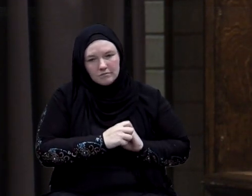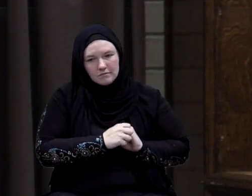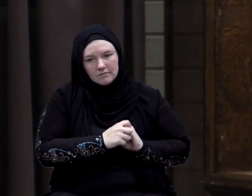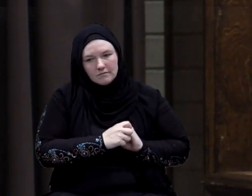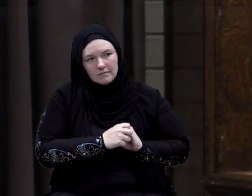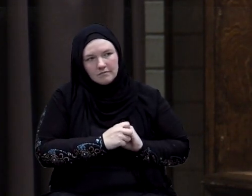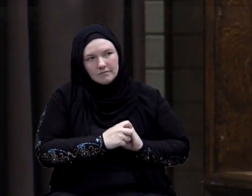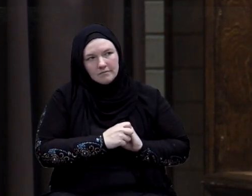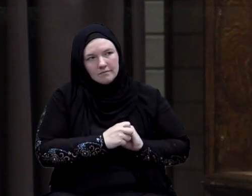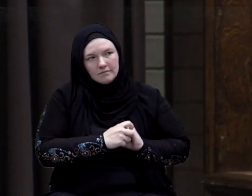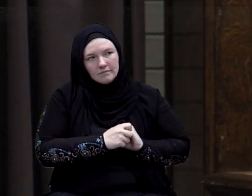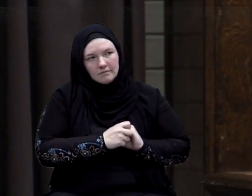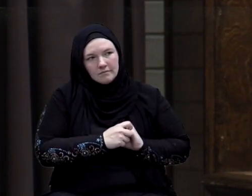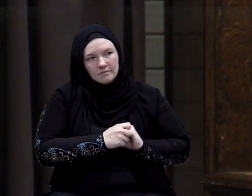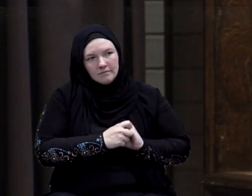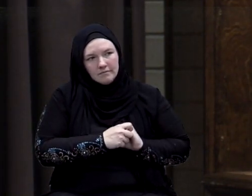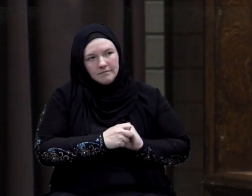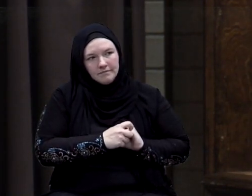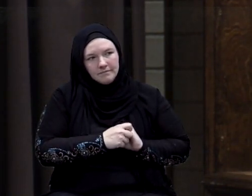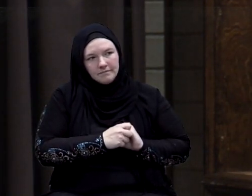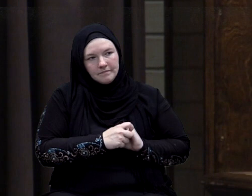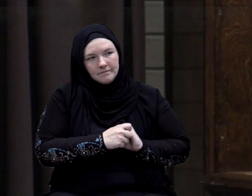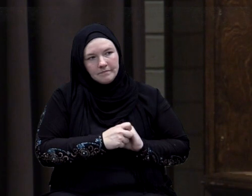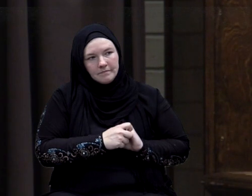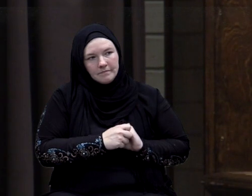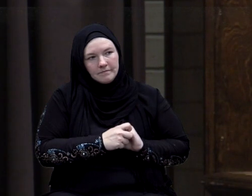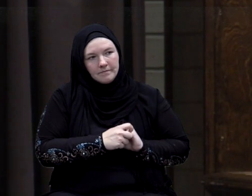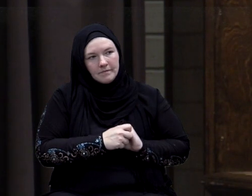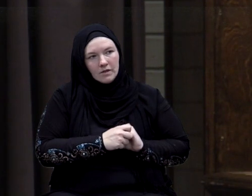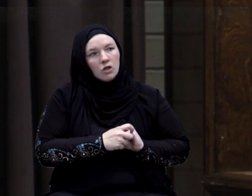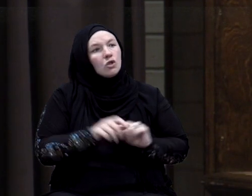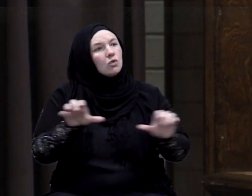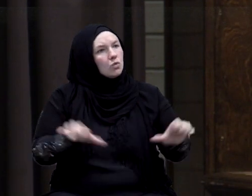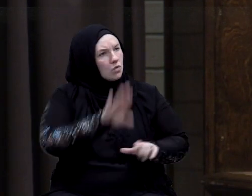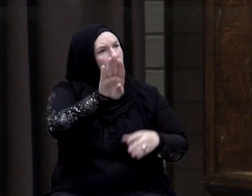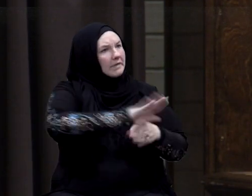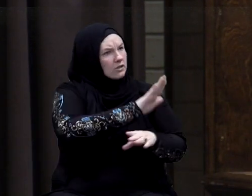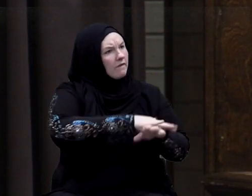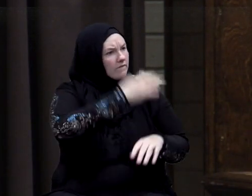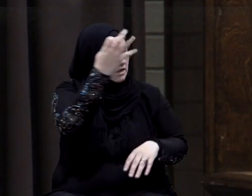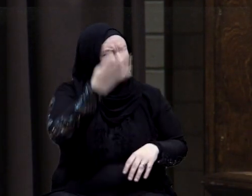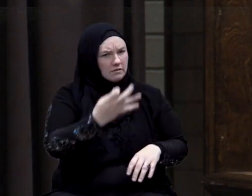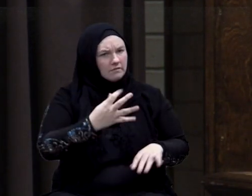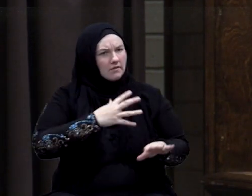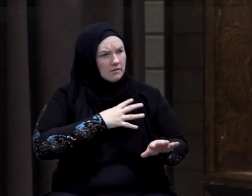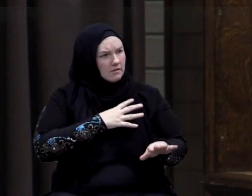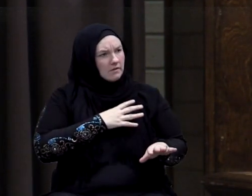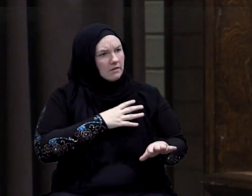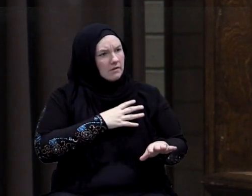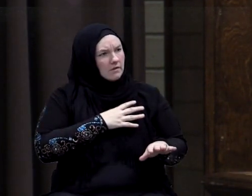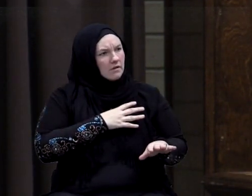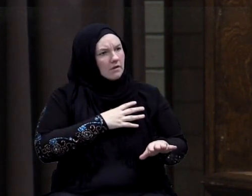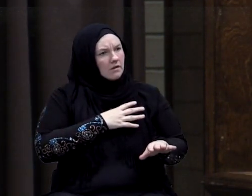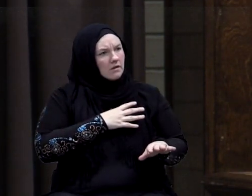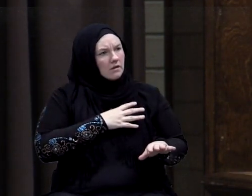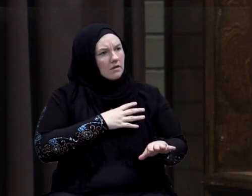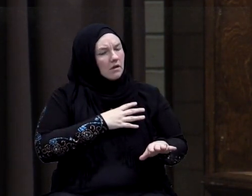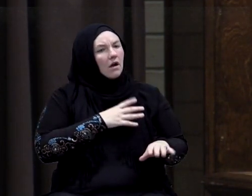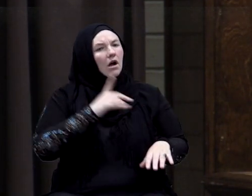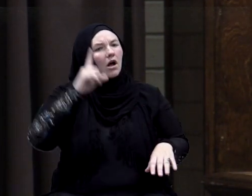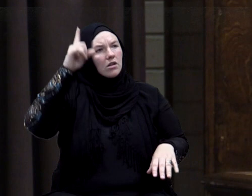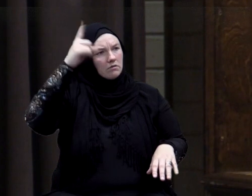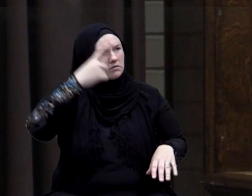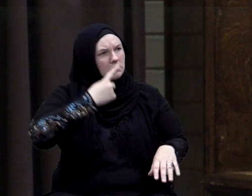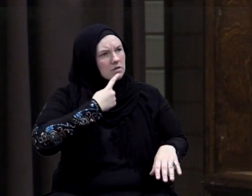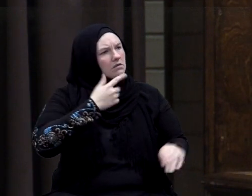وَسْعَوْا إِلَى ذِكْرِ اللَّهِ وَذَرُوا الْبَيْعَ. Leave your business on Friday. A sign of our appreciation,